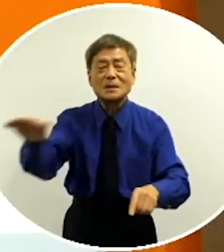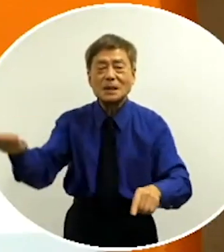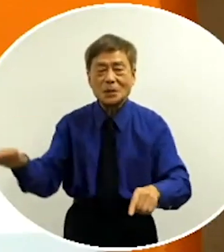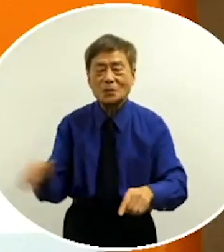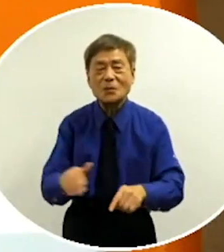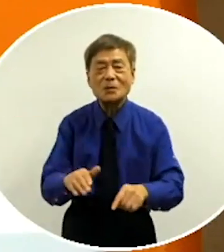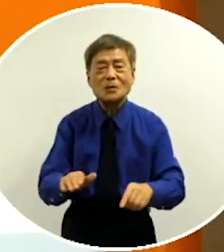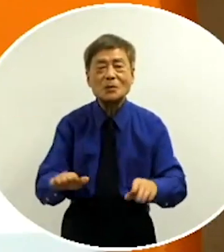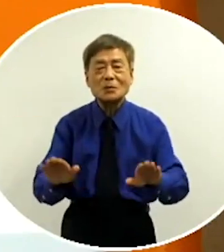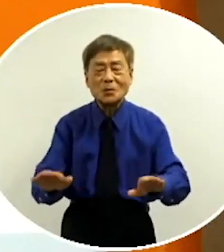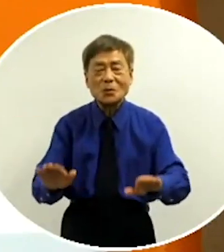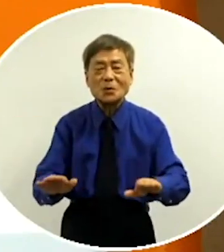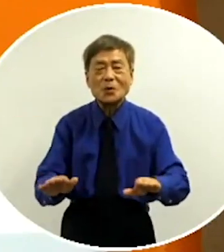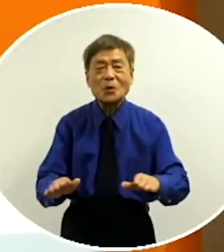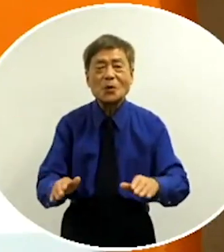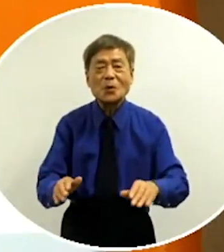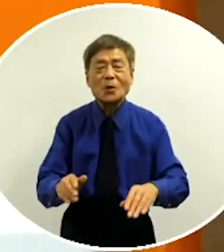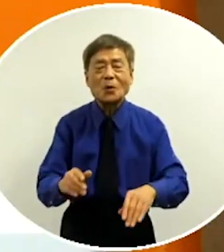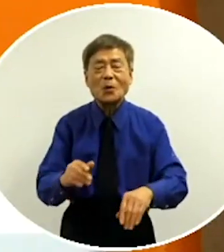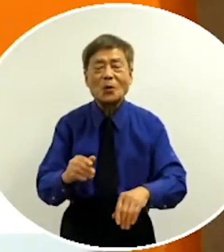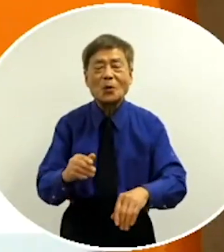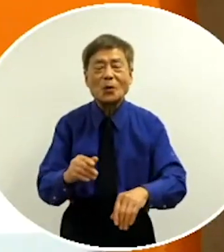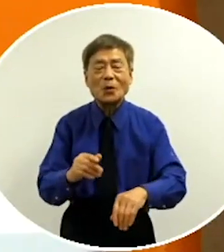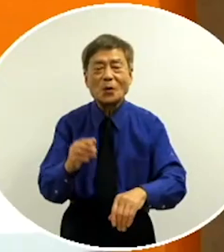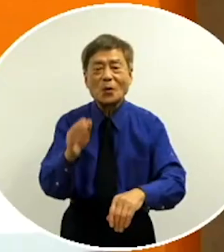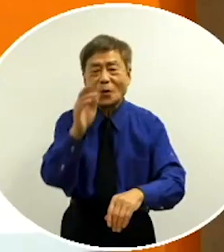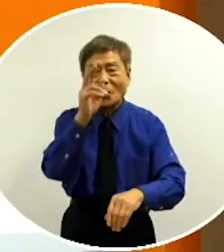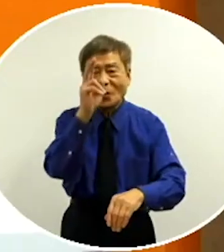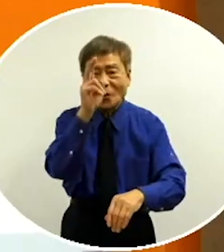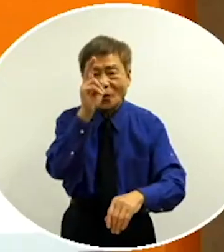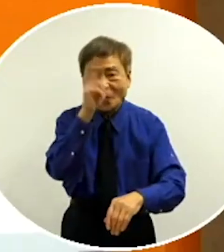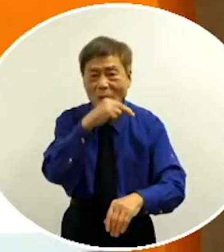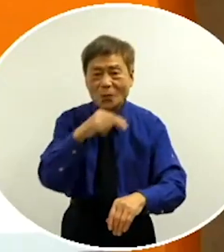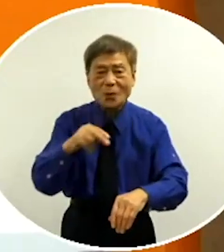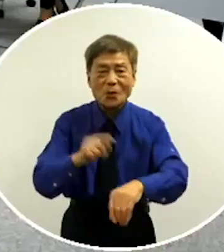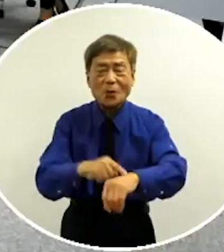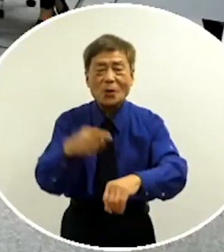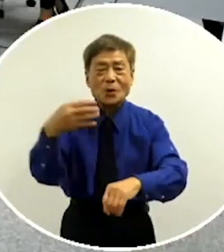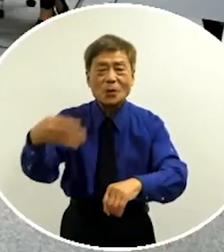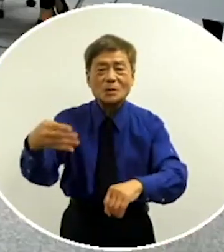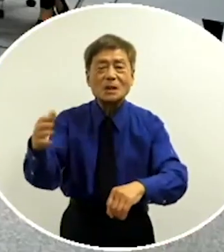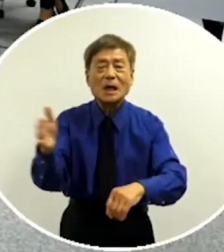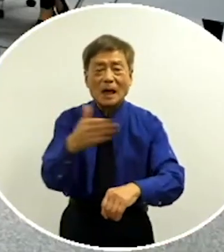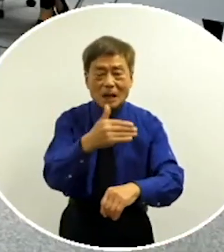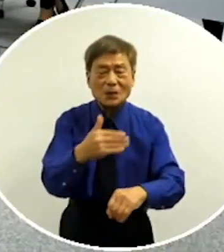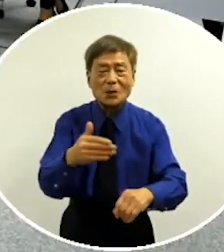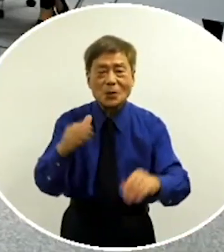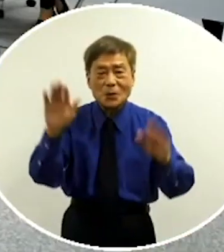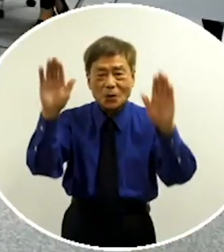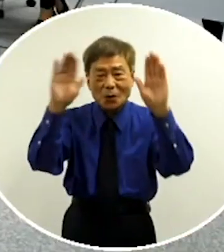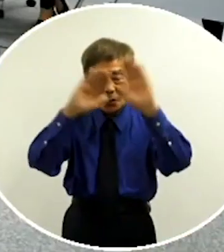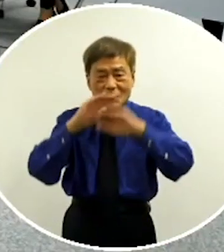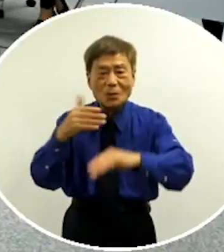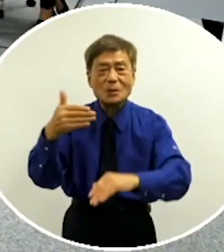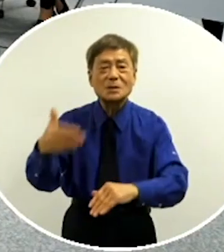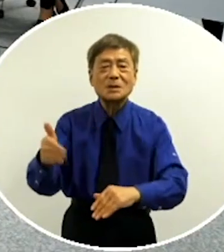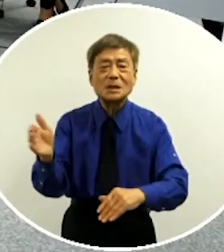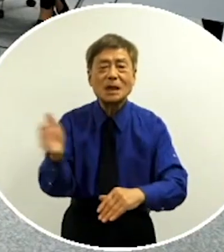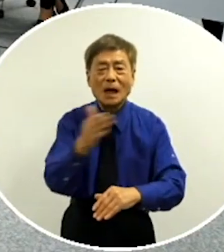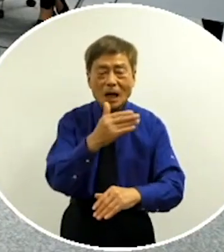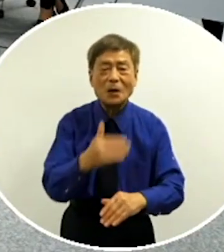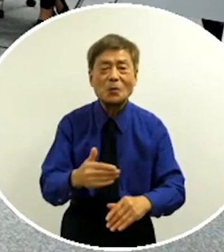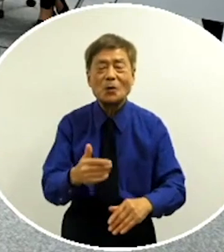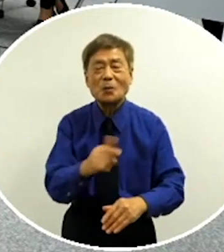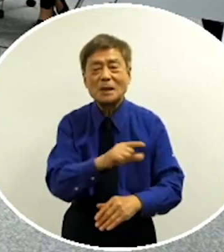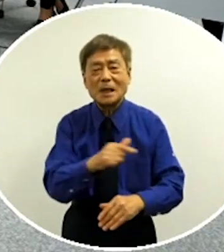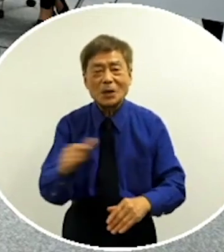該当有楽町で青空の下で対話集会がありますそれから夜9時からyoutube の配信でこれも質も